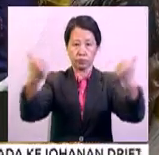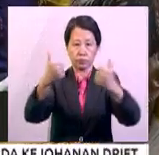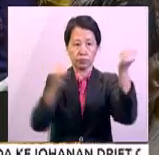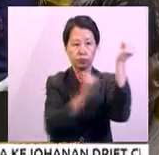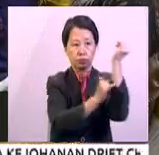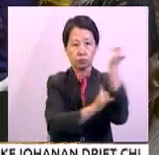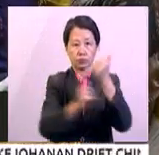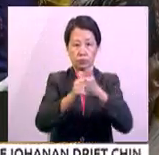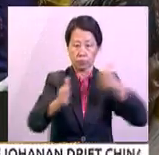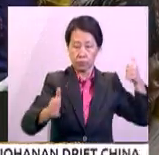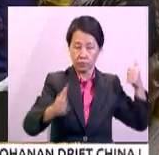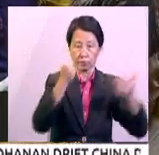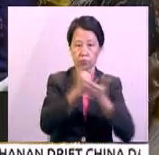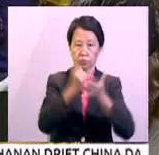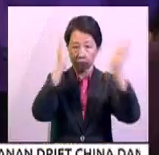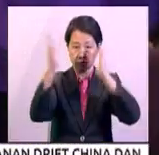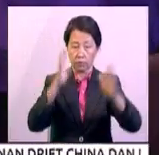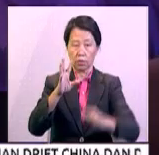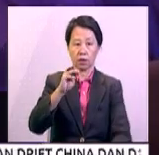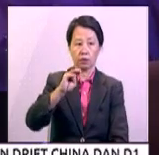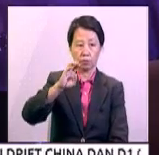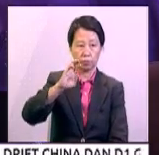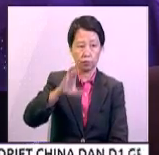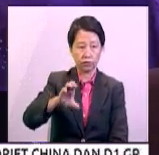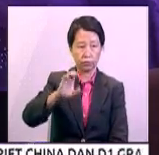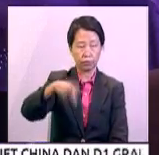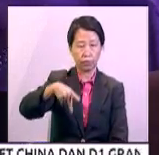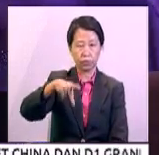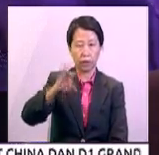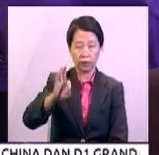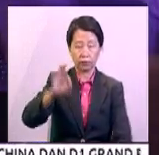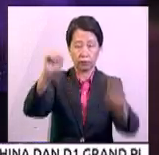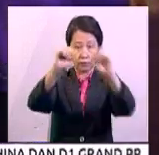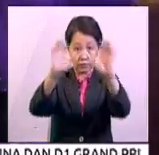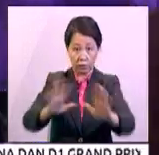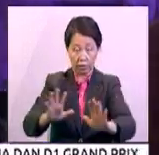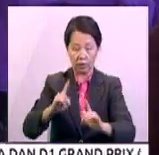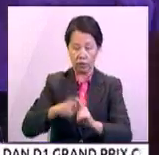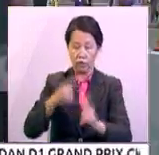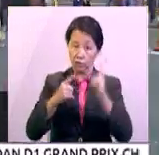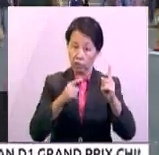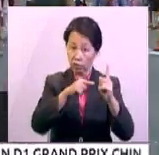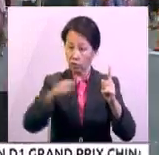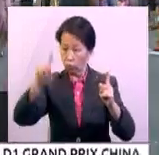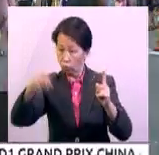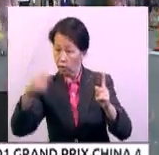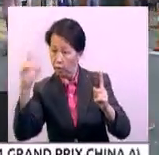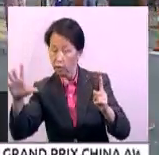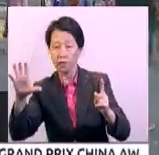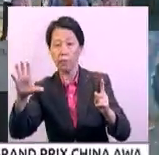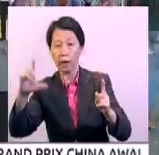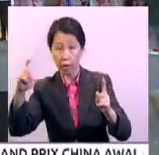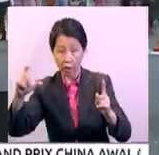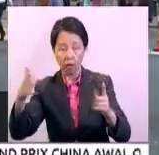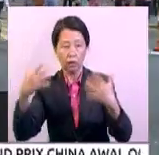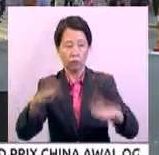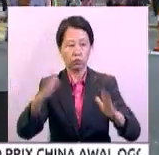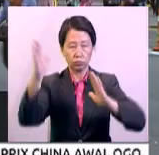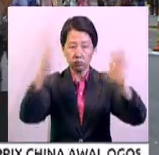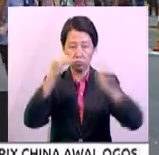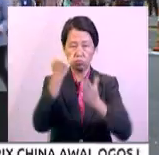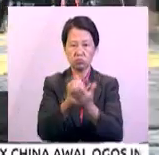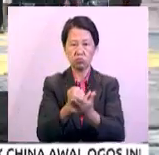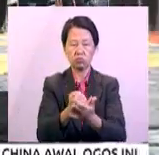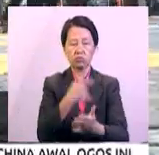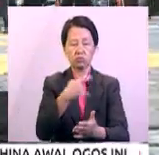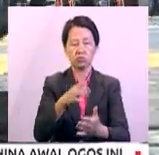Yayasan Pencegahan Jenayah Malaysia MCPF di Shah Alam. Sejak Januari hingga Mei lalu, jenayah siber di Malaysia telah menyebabkan